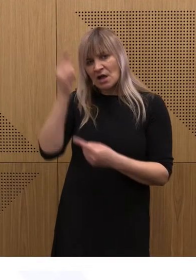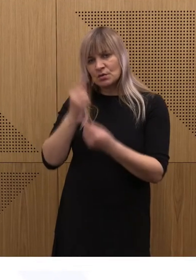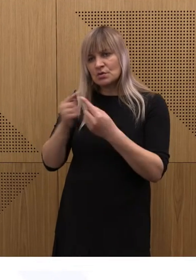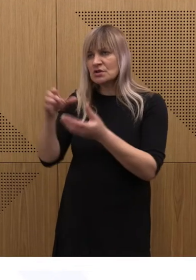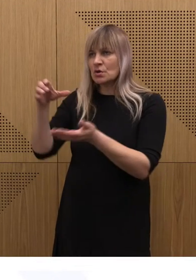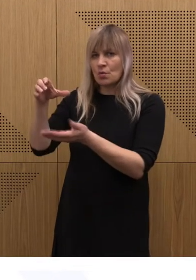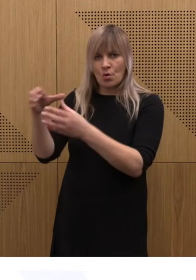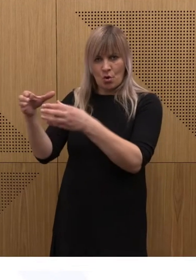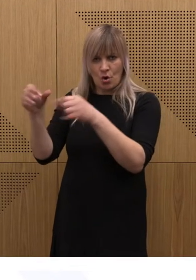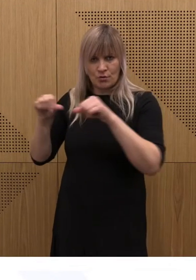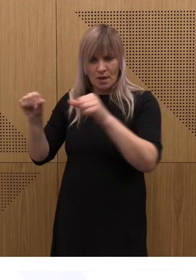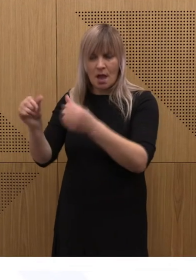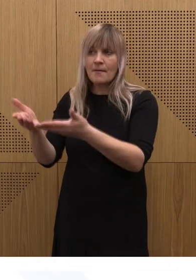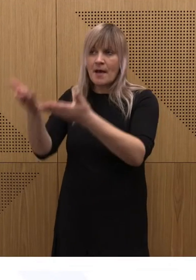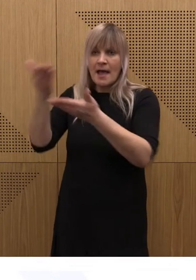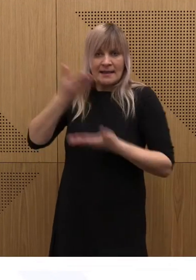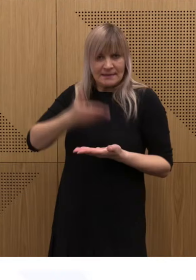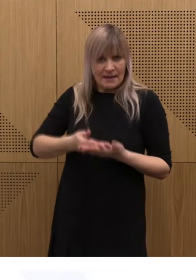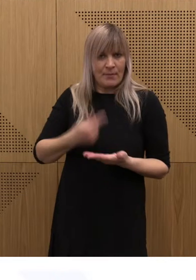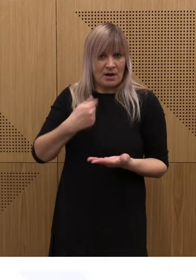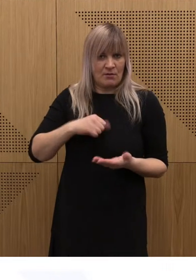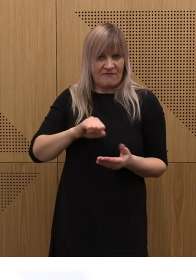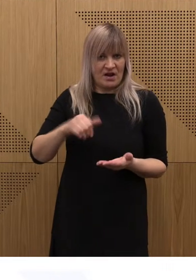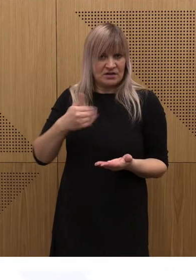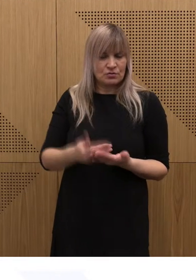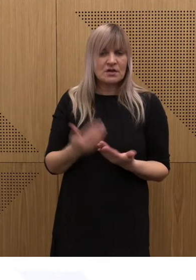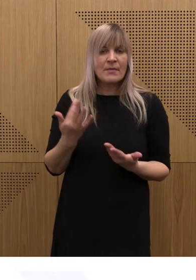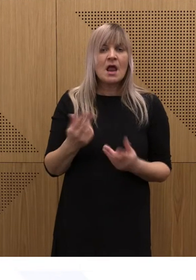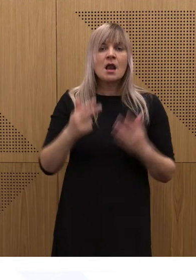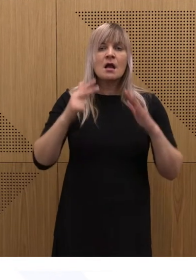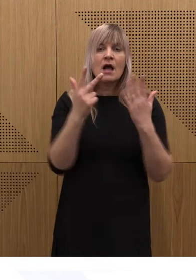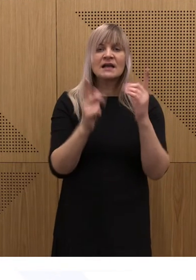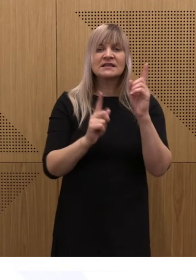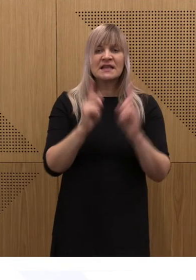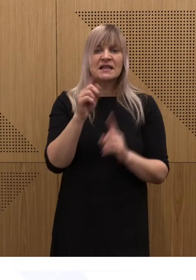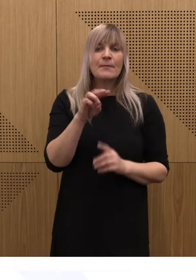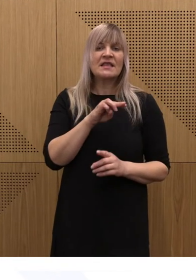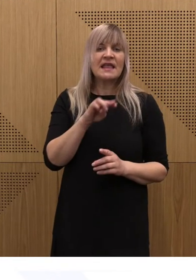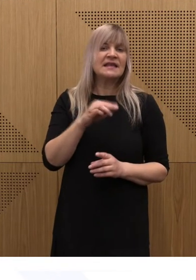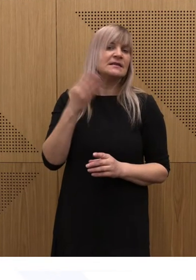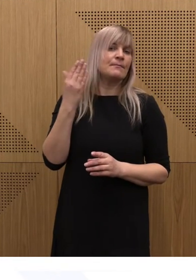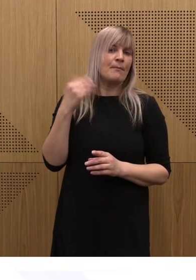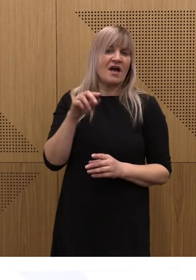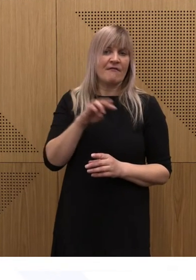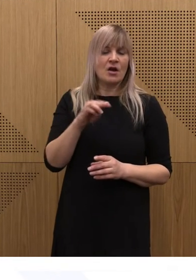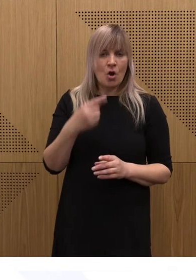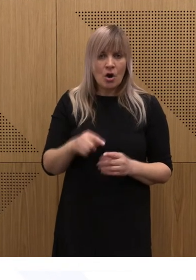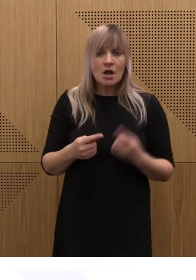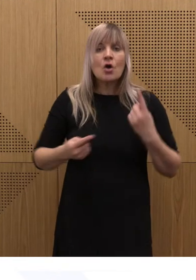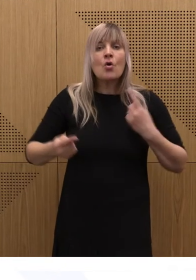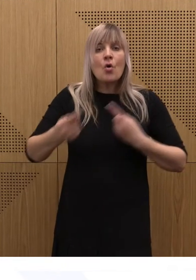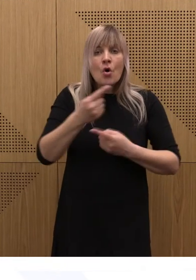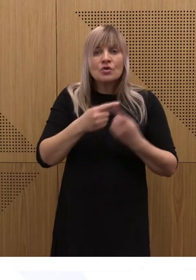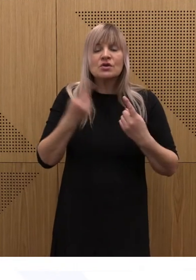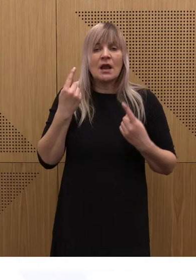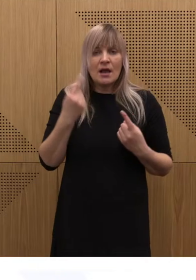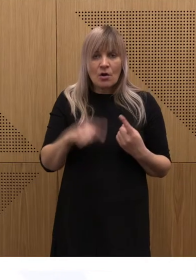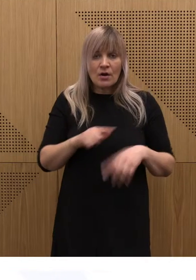oma ettepanekutega valitsuse ette 8. detsembril , see on teisipäeval ja see koosolek oli meil